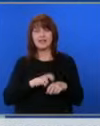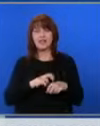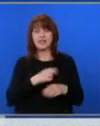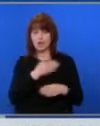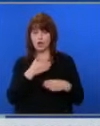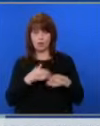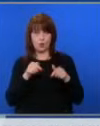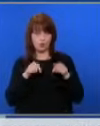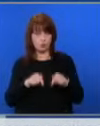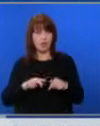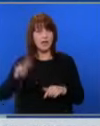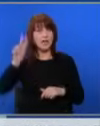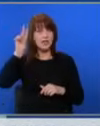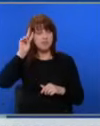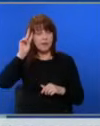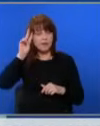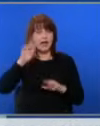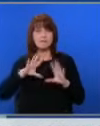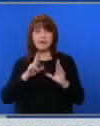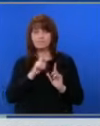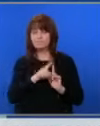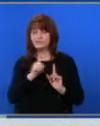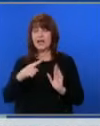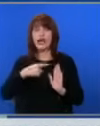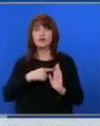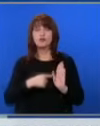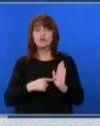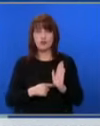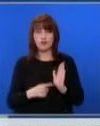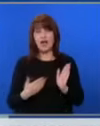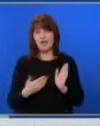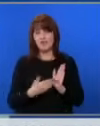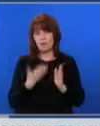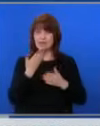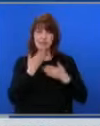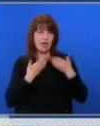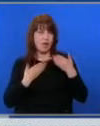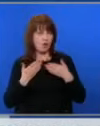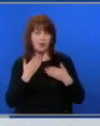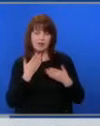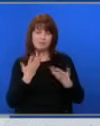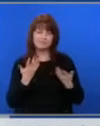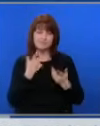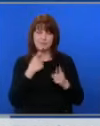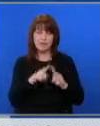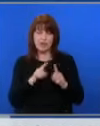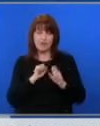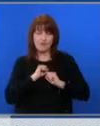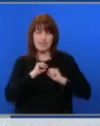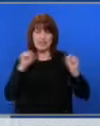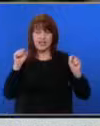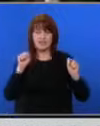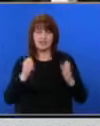тук изпълняваме всяка точка и всеки ред, въпреки че диалогът понякога беше взривяван и